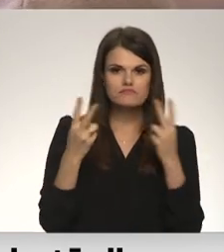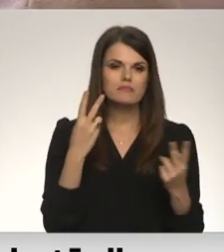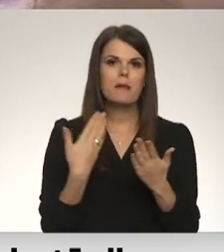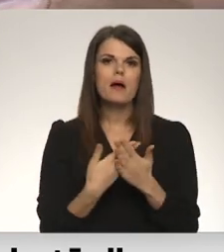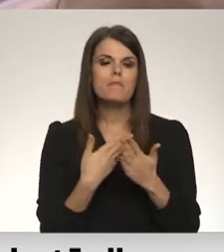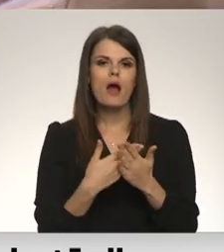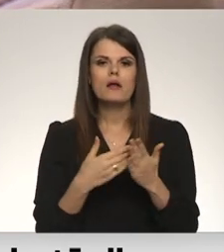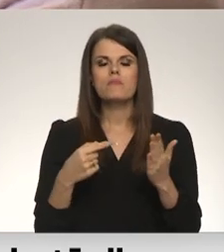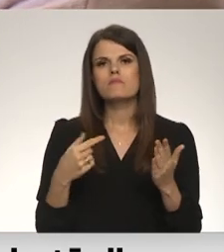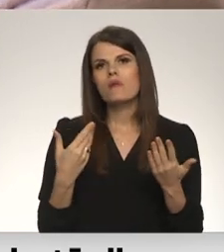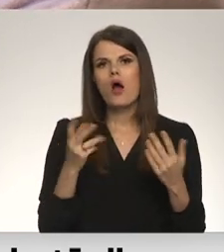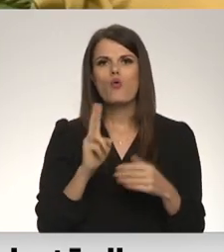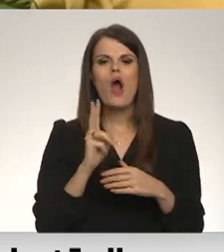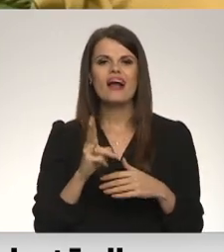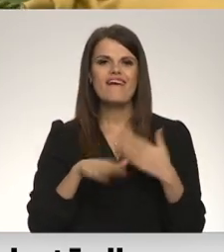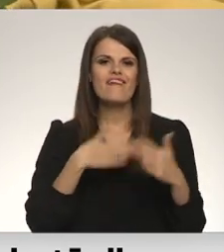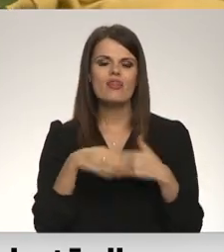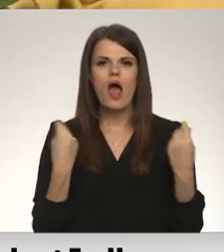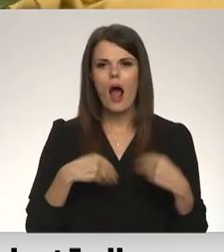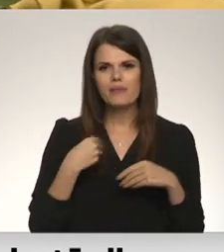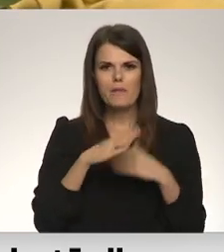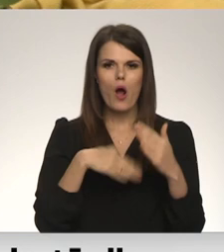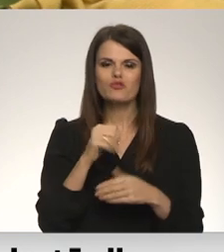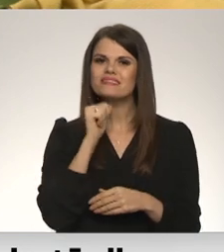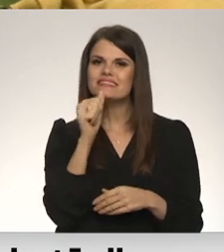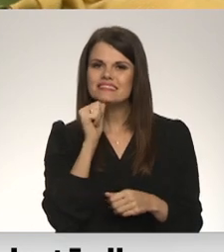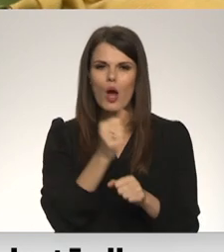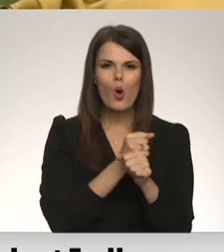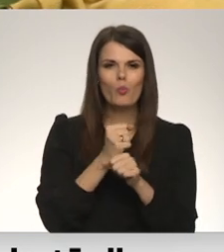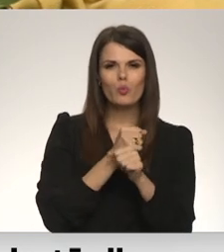iespēju robežās noziedot kokvilnas apģērbu vai audumus zaļos un